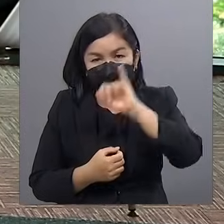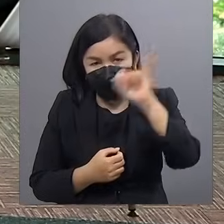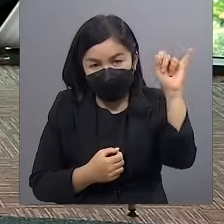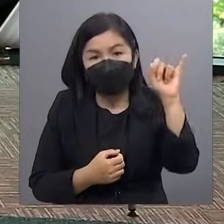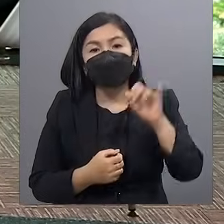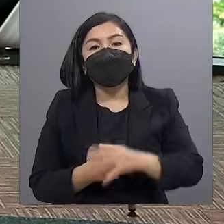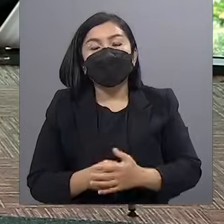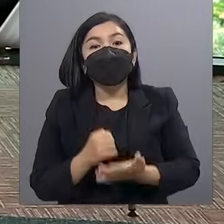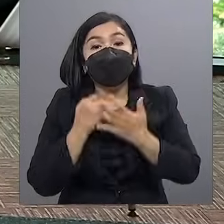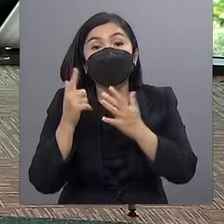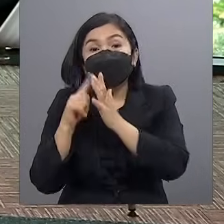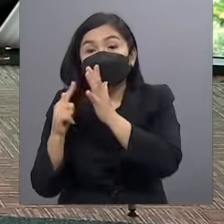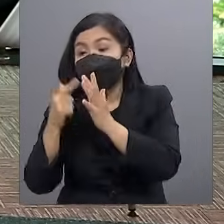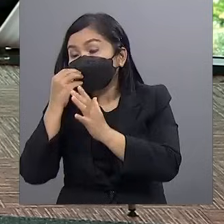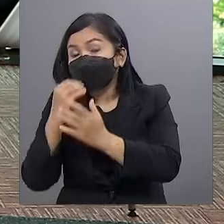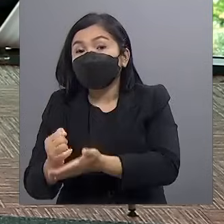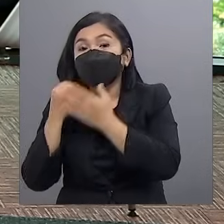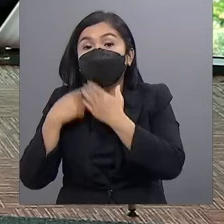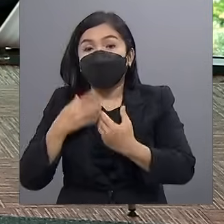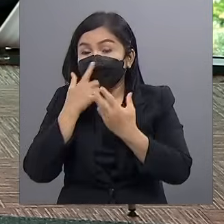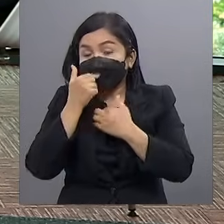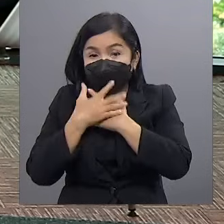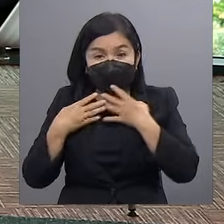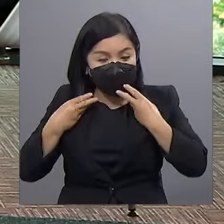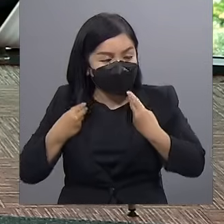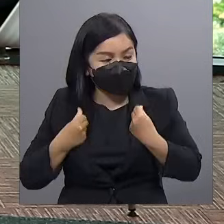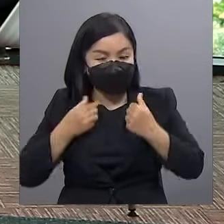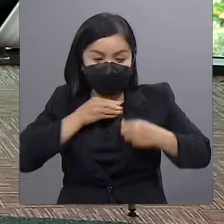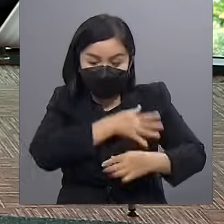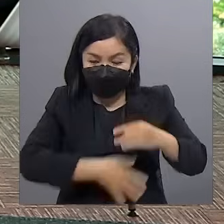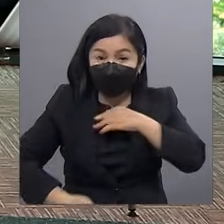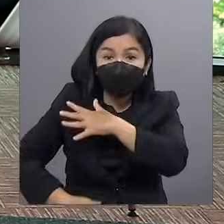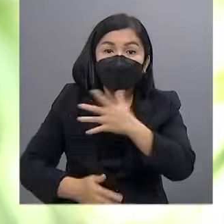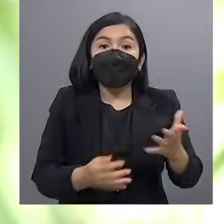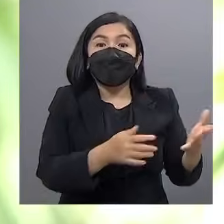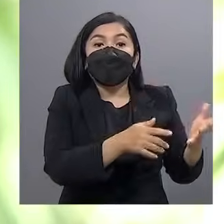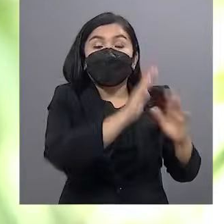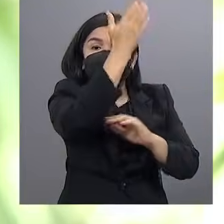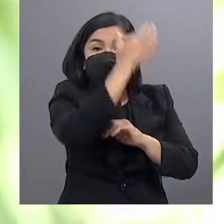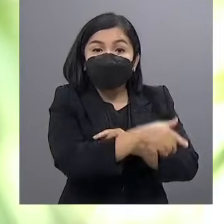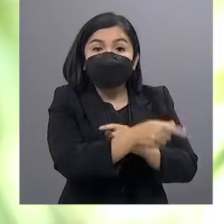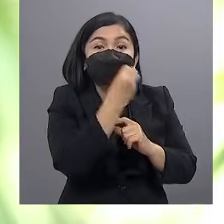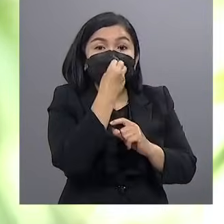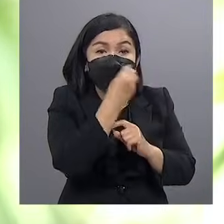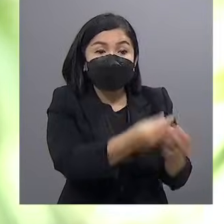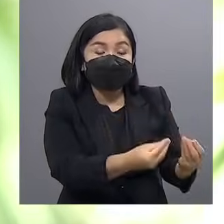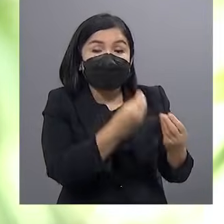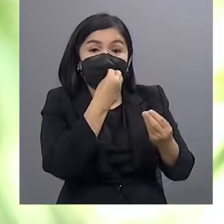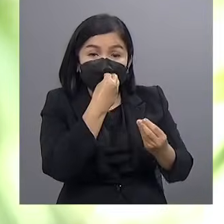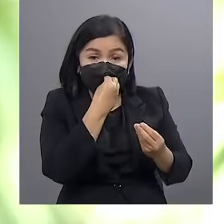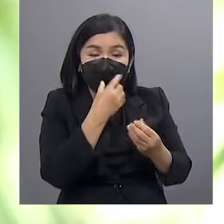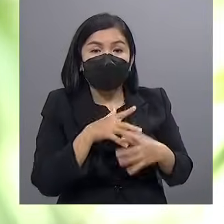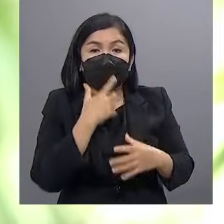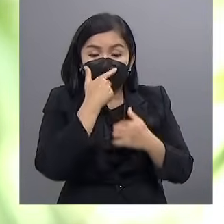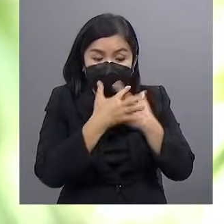ไหลดีแล้วดันไปกินตัวสมุนไพรที่มีวิธีเคสูงมันก็ตีกันเพราะตัวนึงทำให้ไหลตัวนึงทำให้หยุดและอย่างกระชายขาวที่ตอนนี้กำลัง